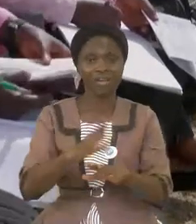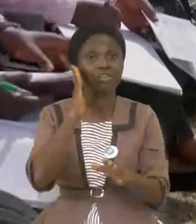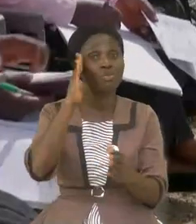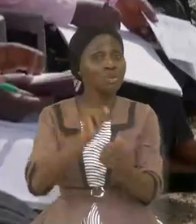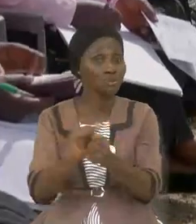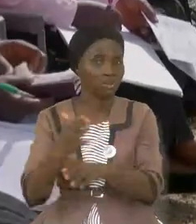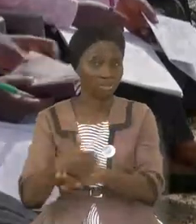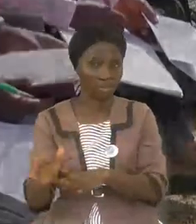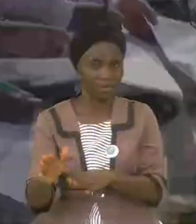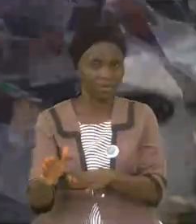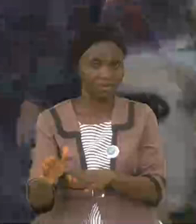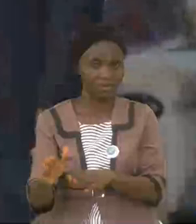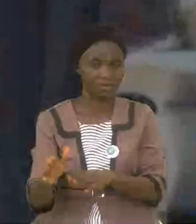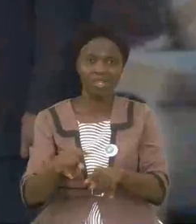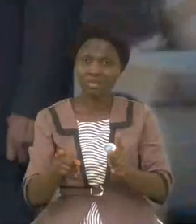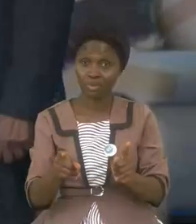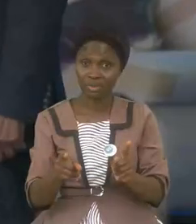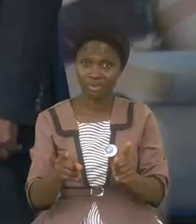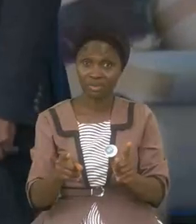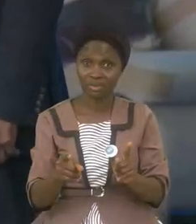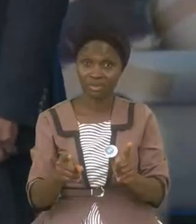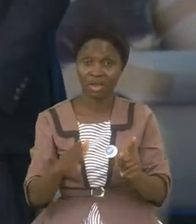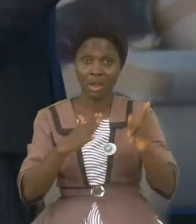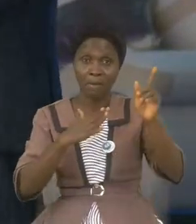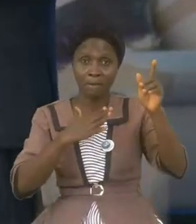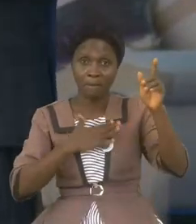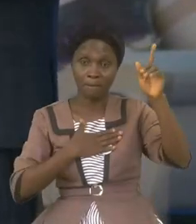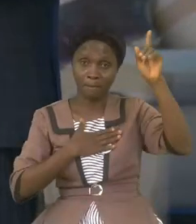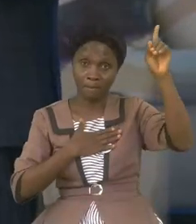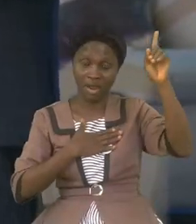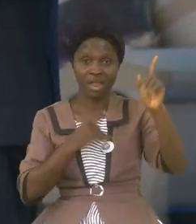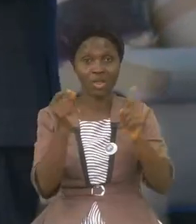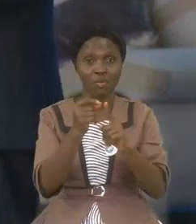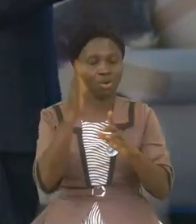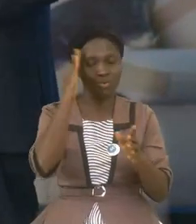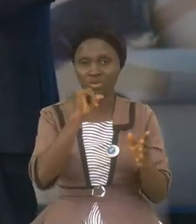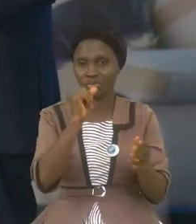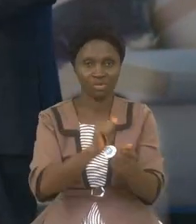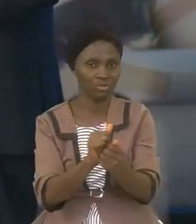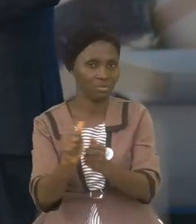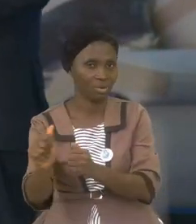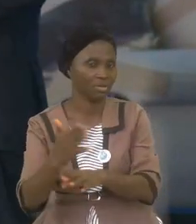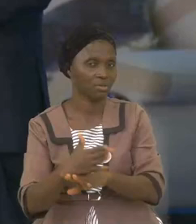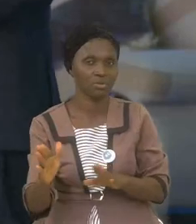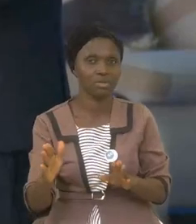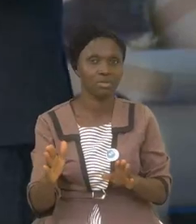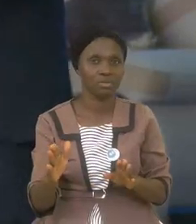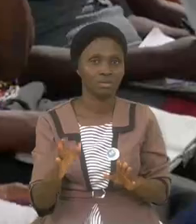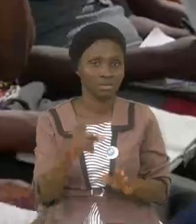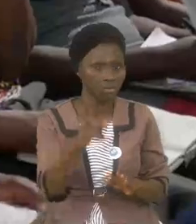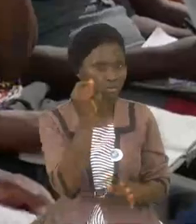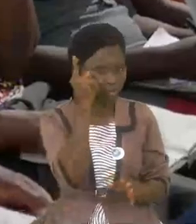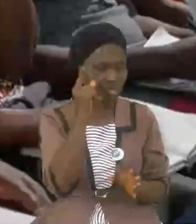24, 35. Le ciel et la terre passeront, mais mes